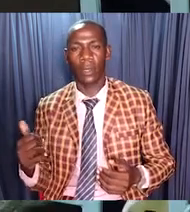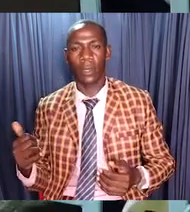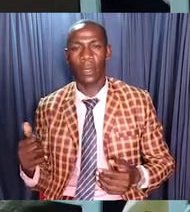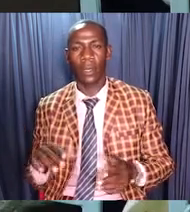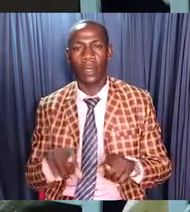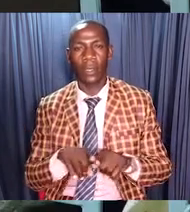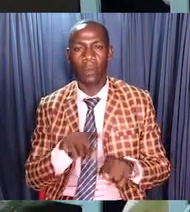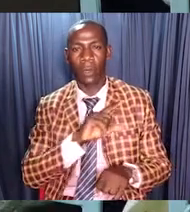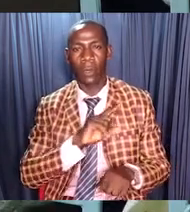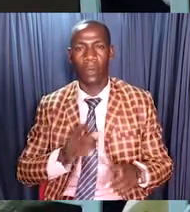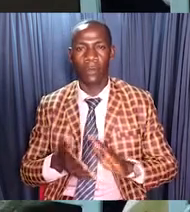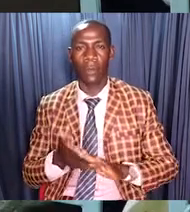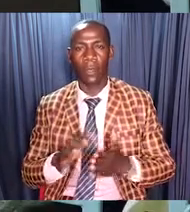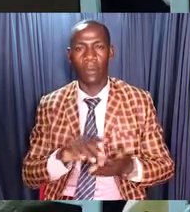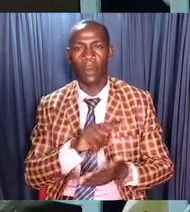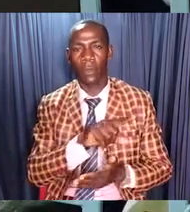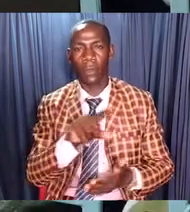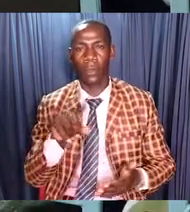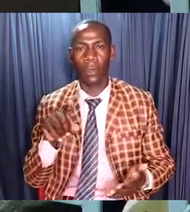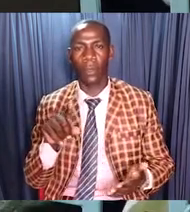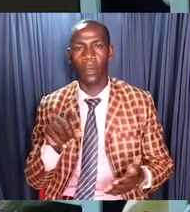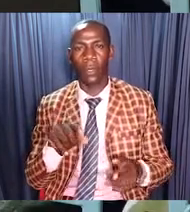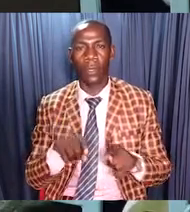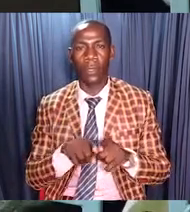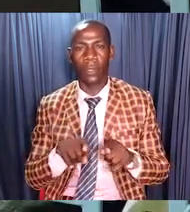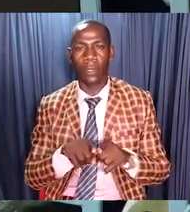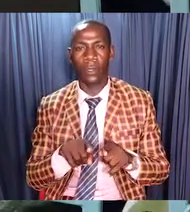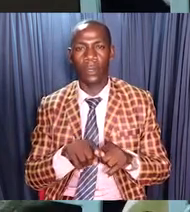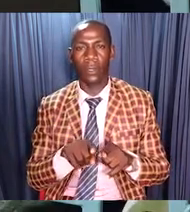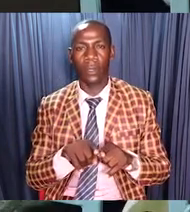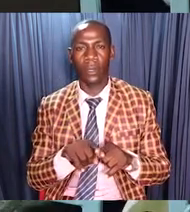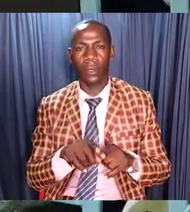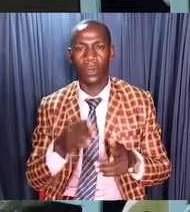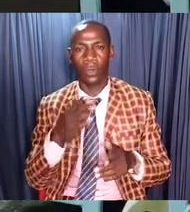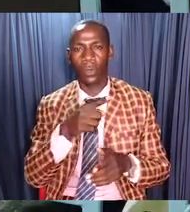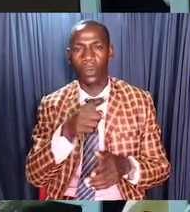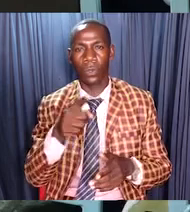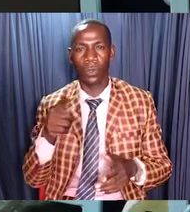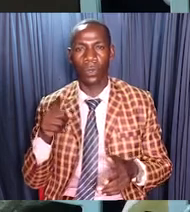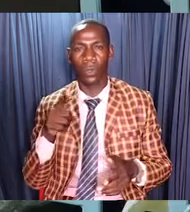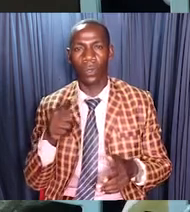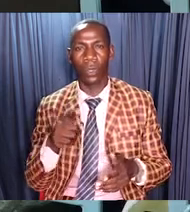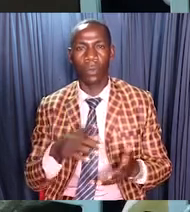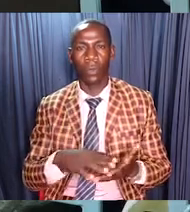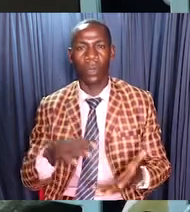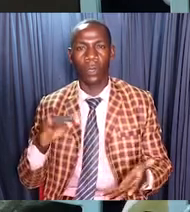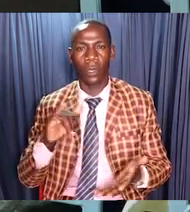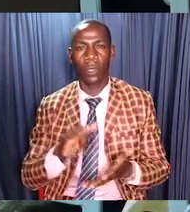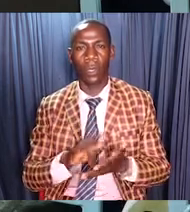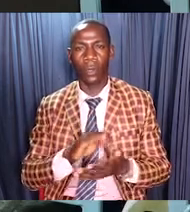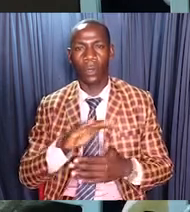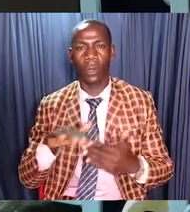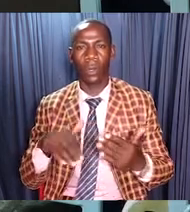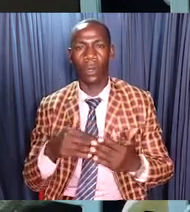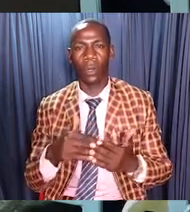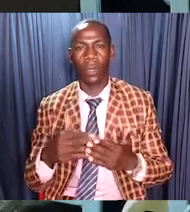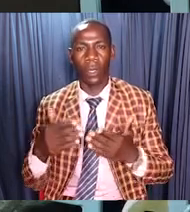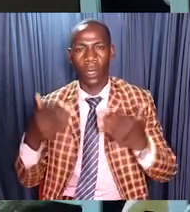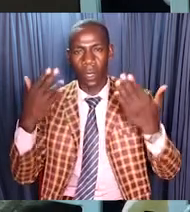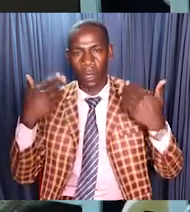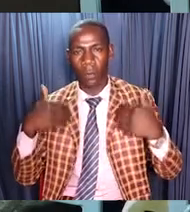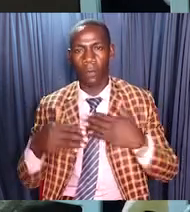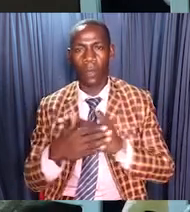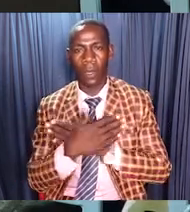kama Bwana alivyowasamehe ninyi, vile vivyo na ninyi. Zaidi ya hayo yote, jivikeni